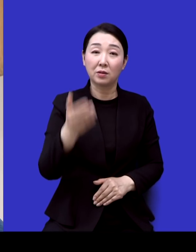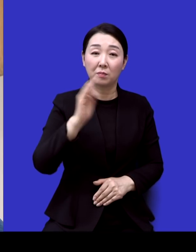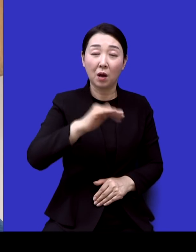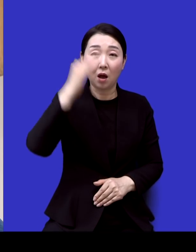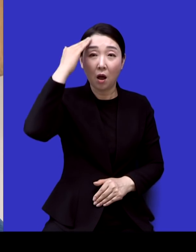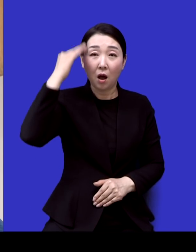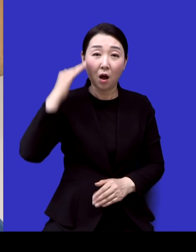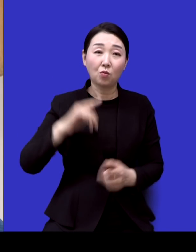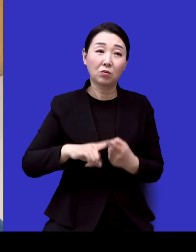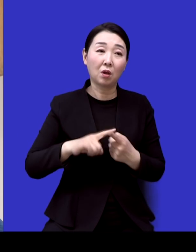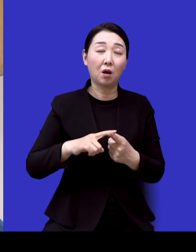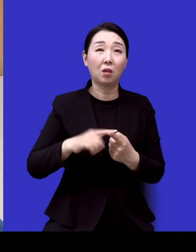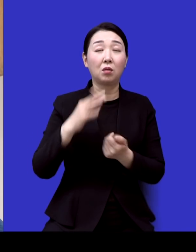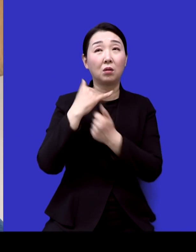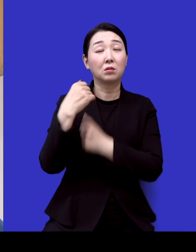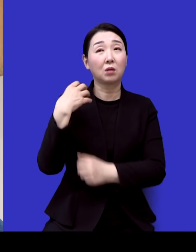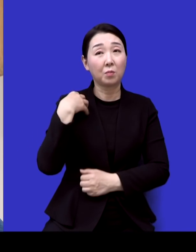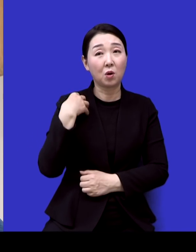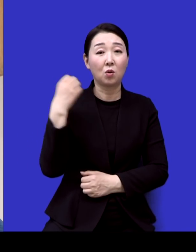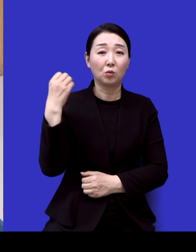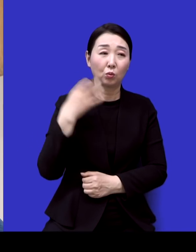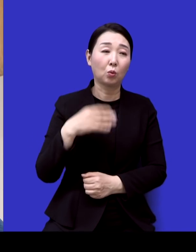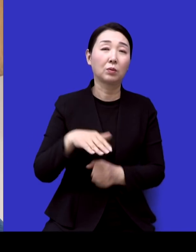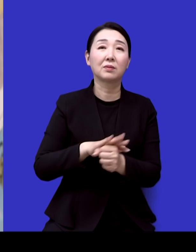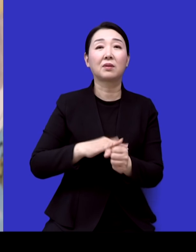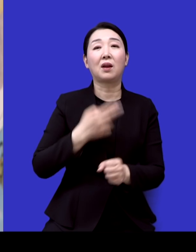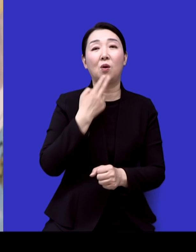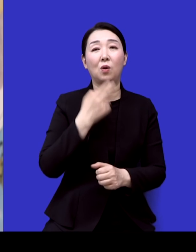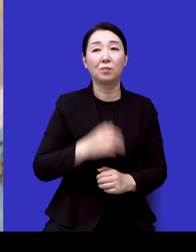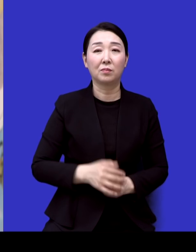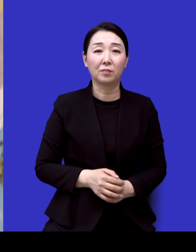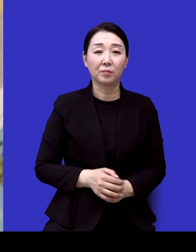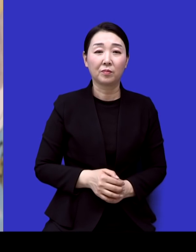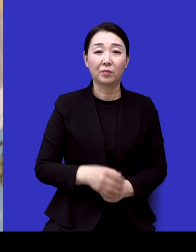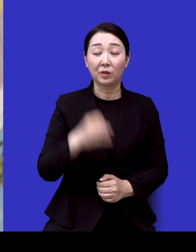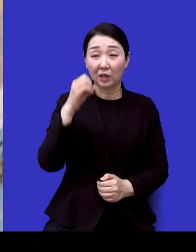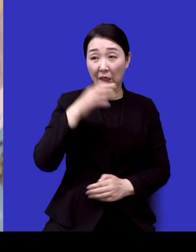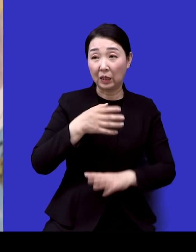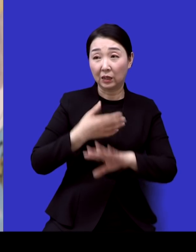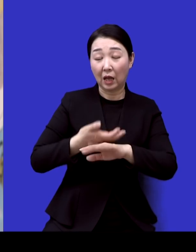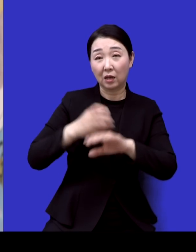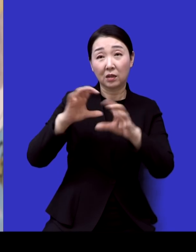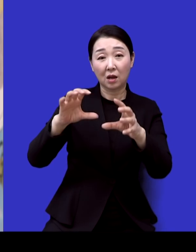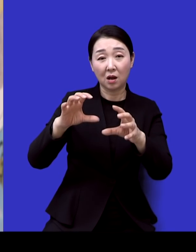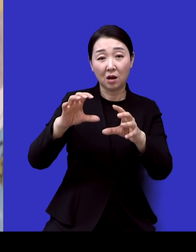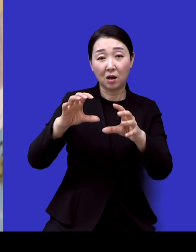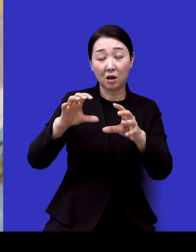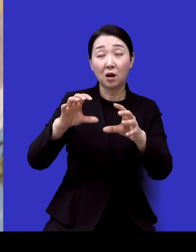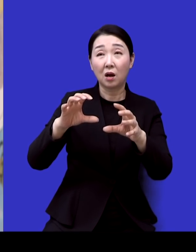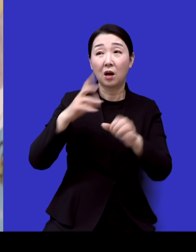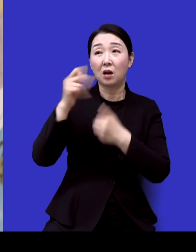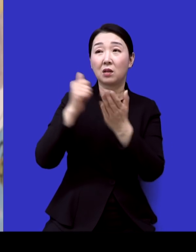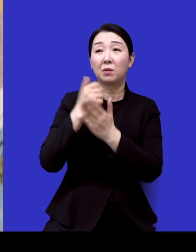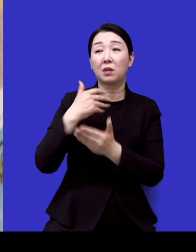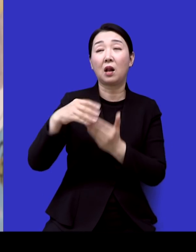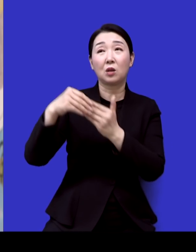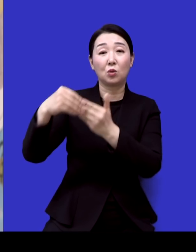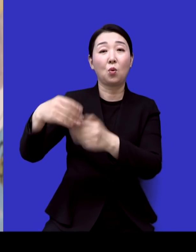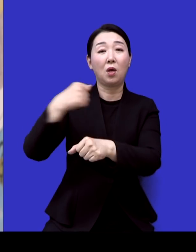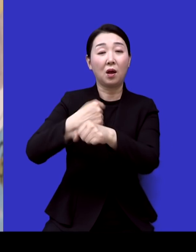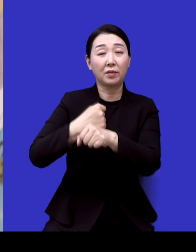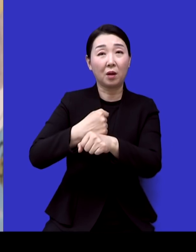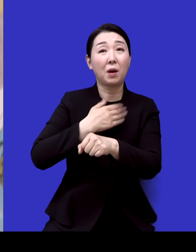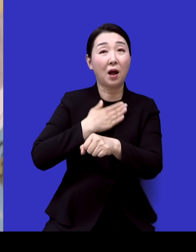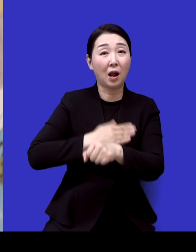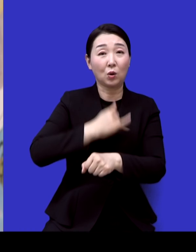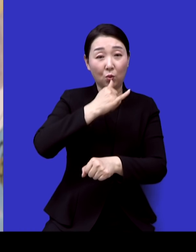대한 사실 사명이나 뭐 애정은 없었고 네. 그저 외국에서 하나님이 나를 인도하시겠다 그렇게 알고